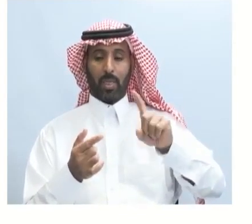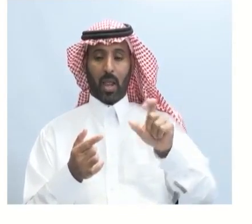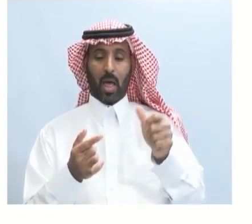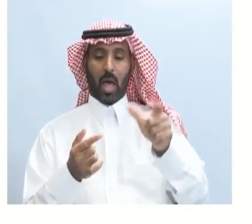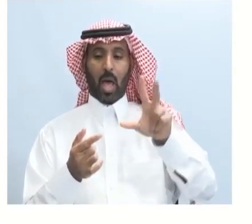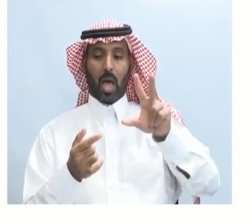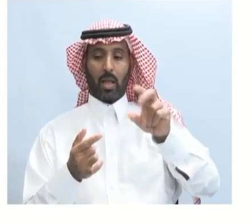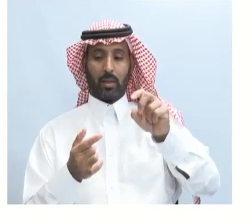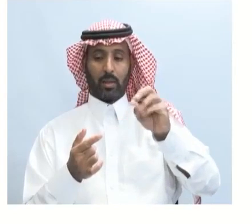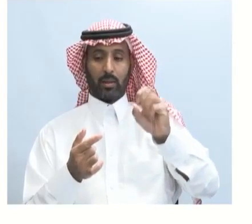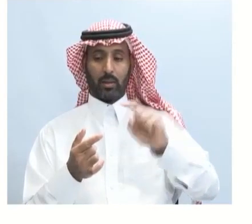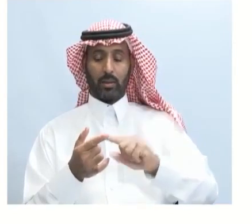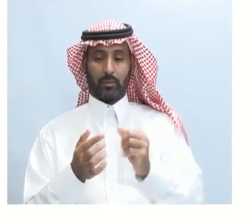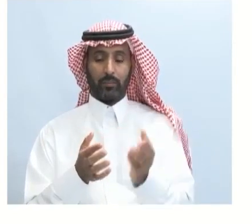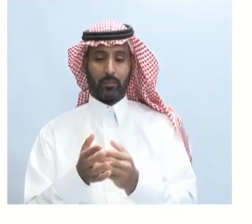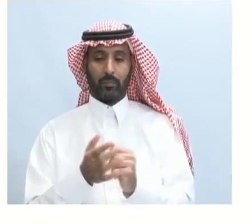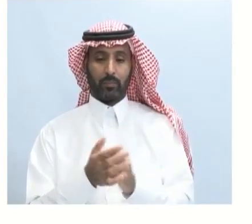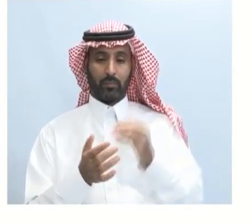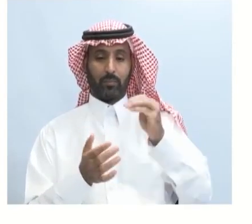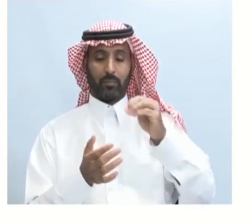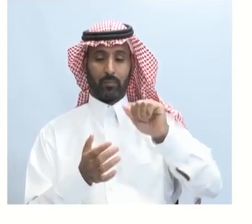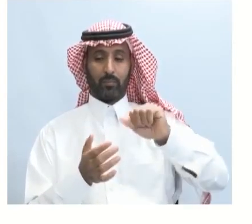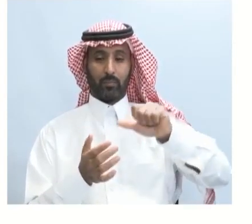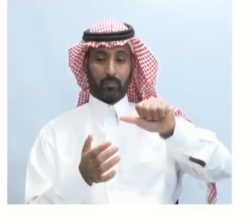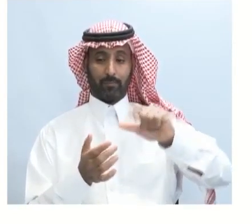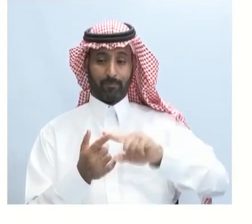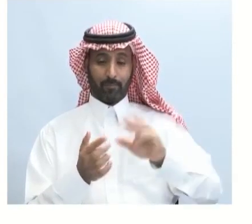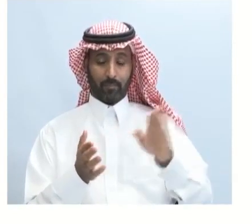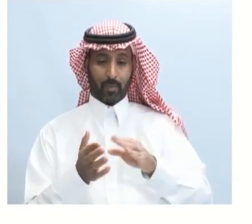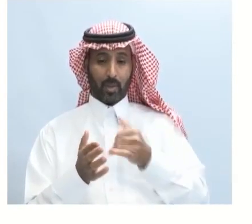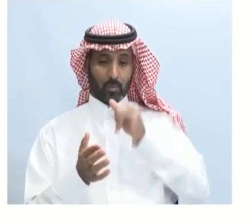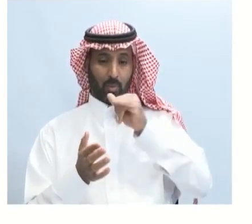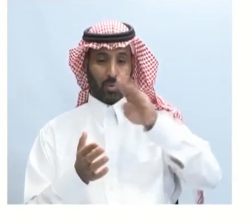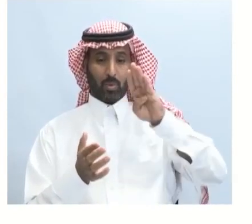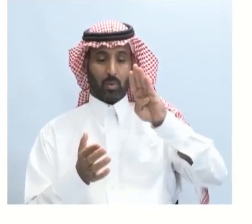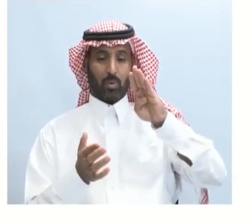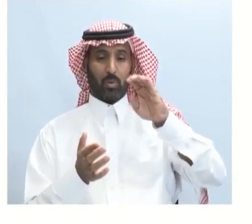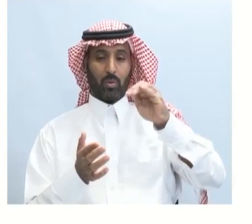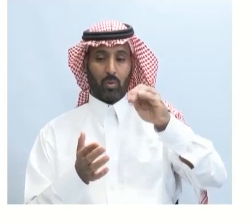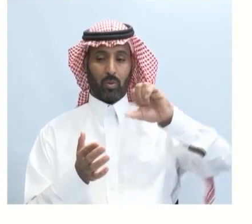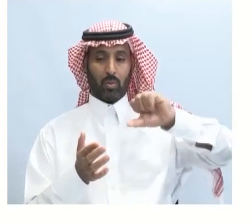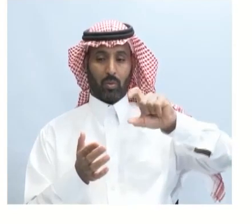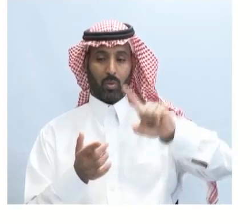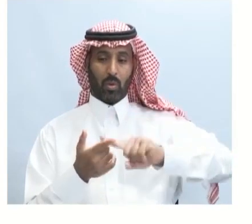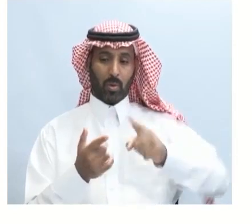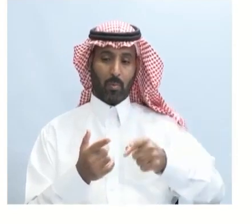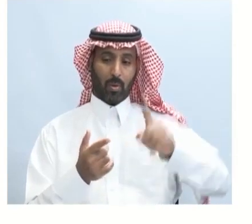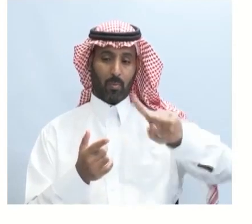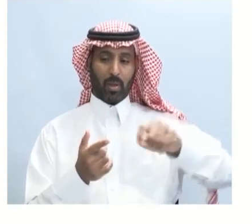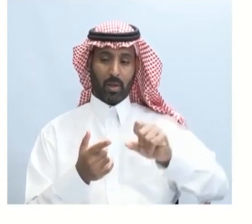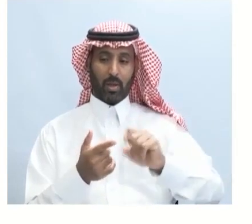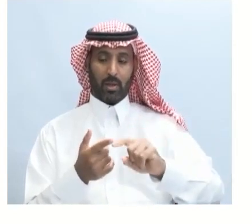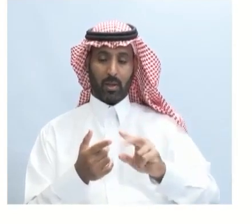البروبانويك حمض اذا من كحول بروبانول الى اليد